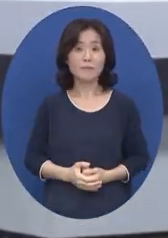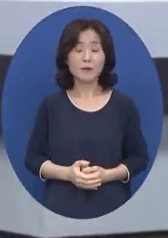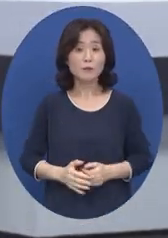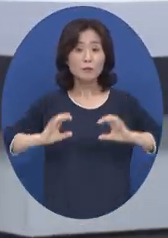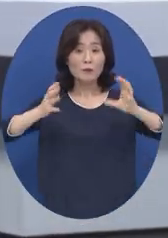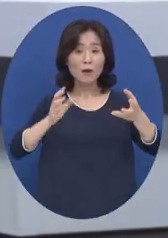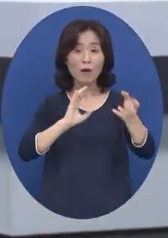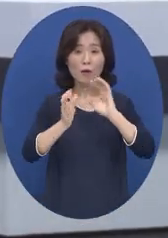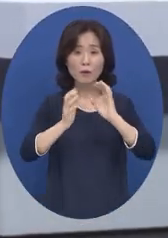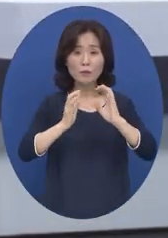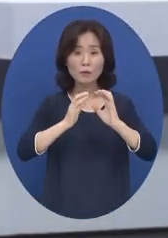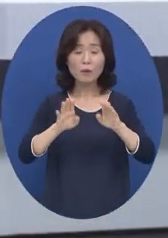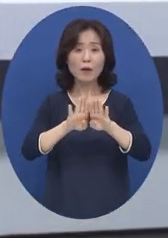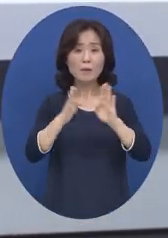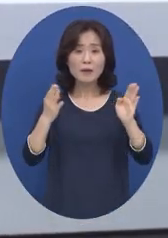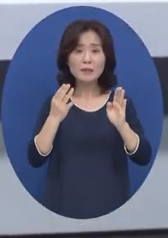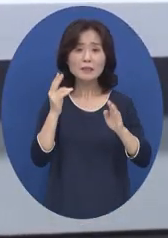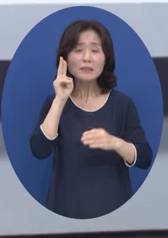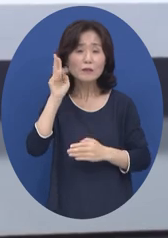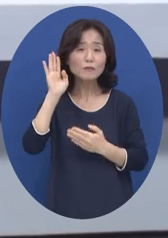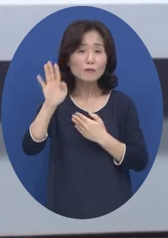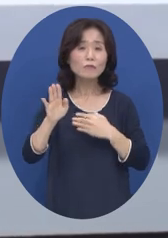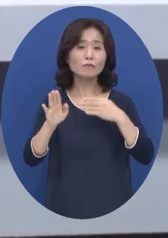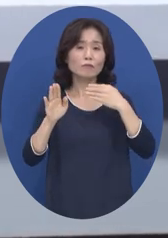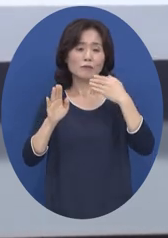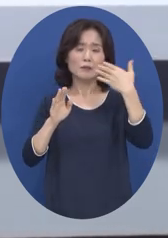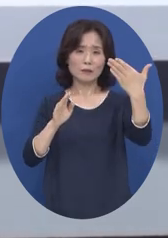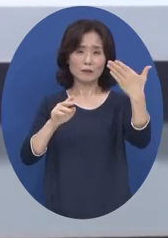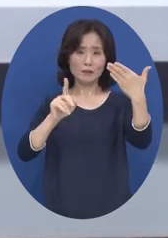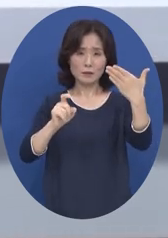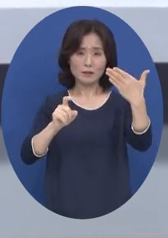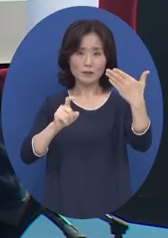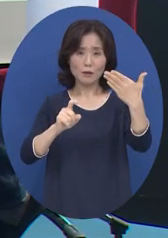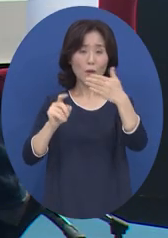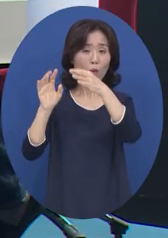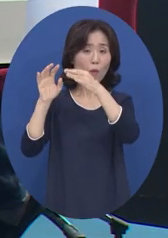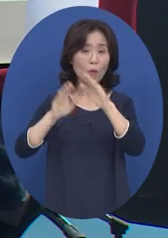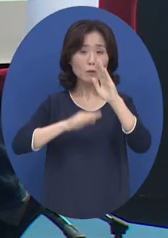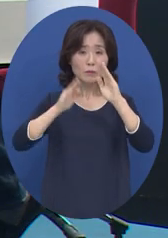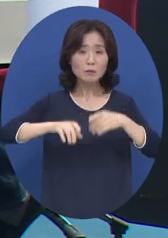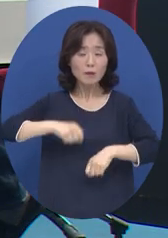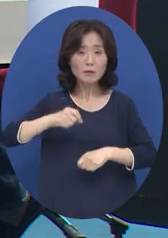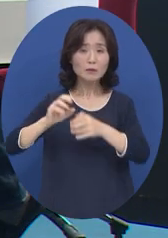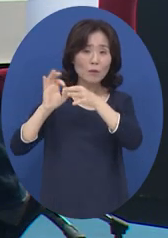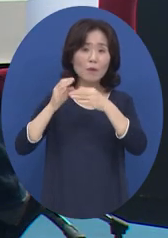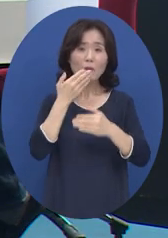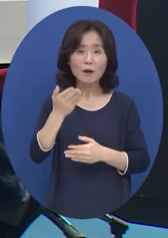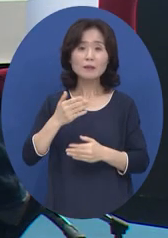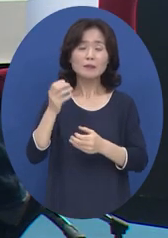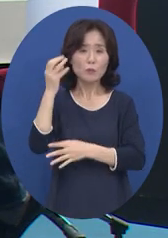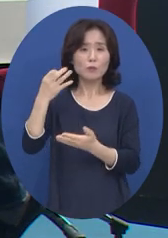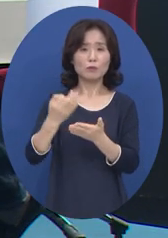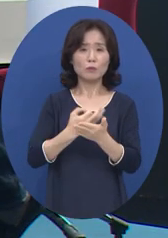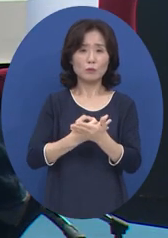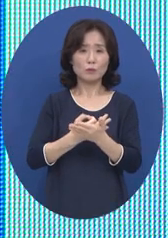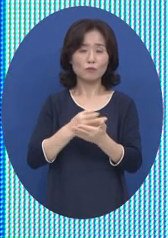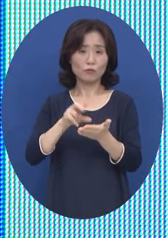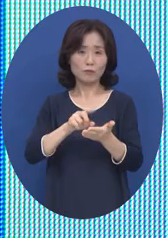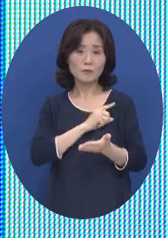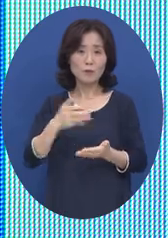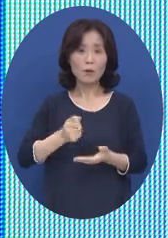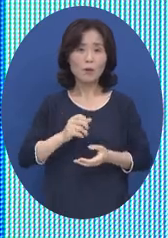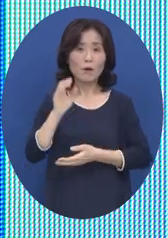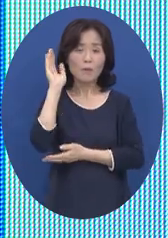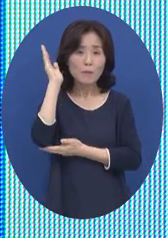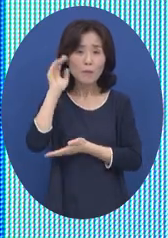국제컨퍼런스 도 개망 이튿날인 11일 공정하고 지속 가능한 세상 기본소득 으로 를 주제로 발표 부터 토론